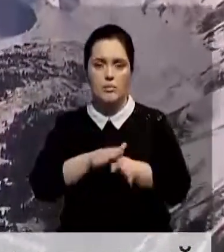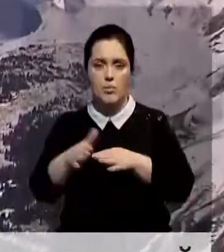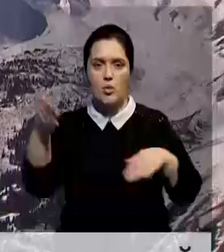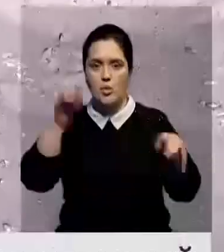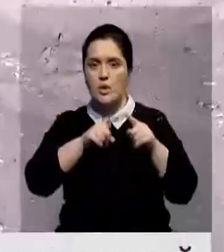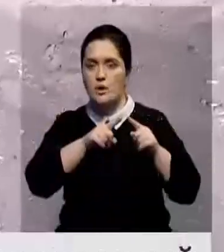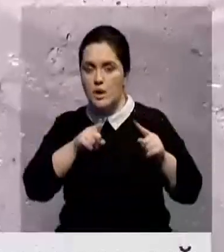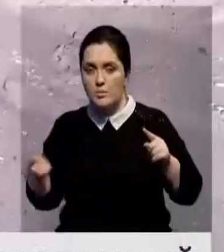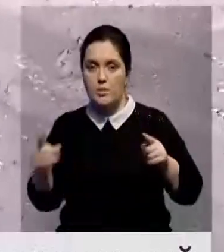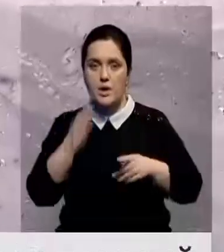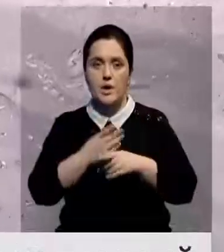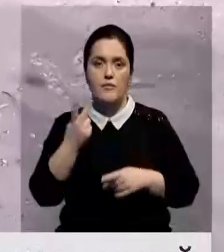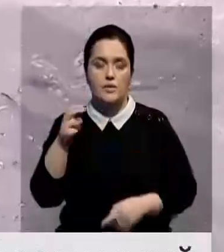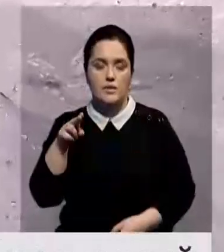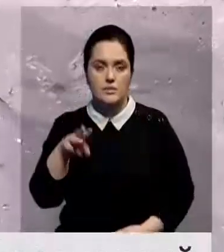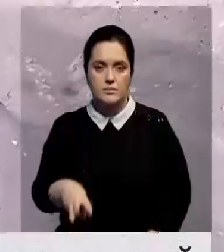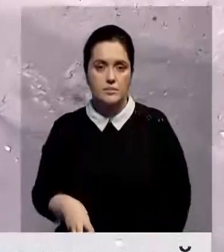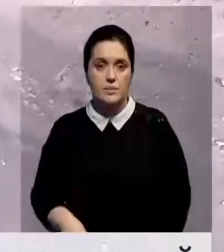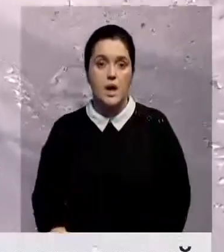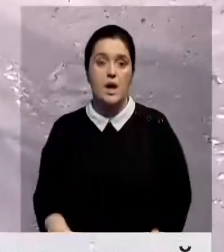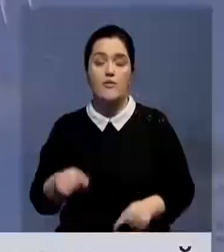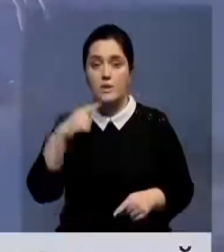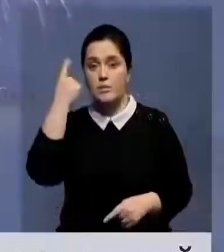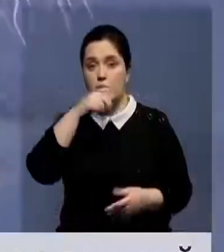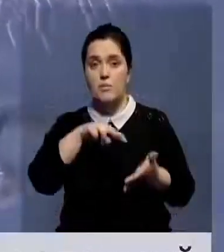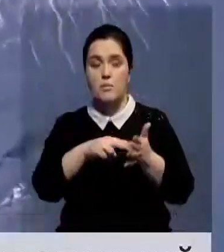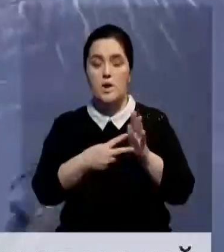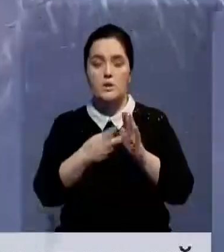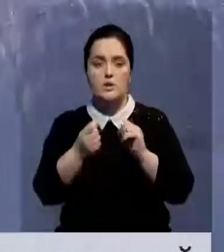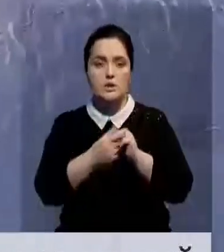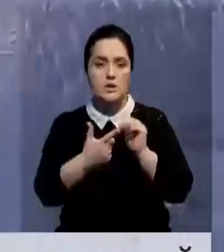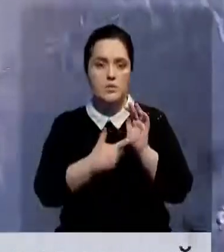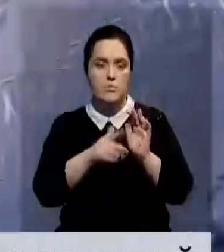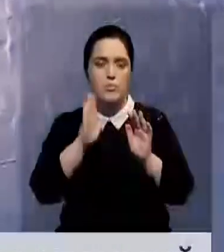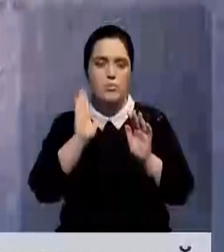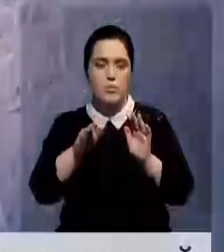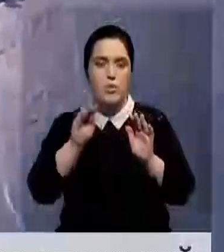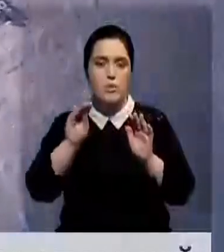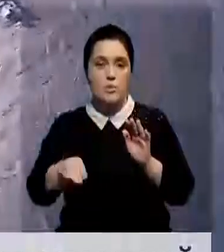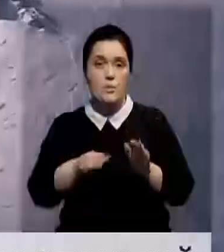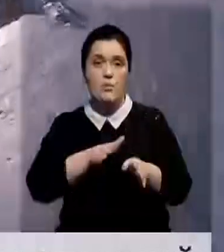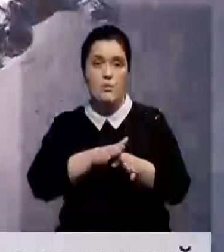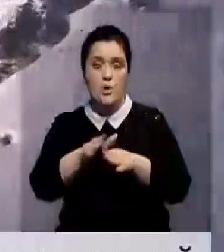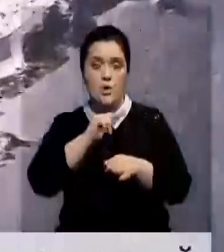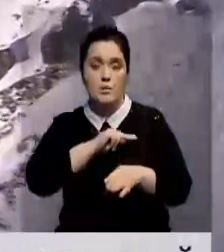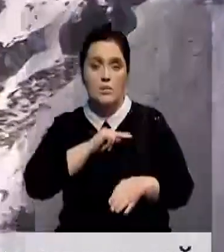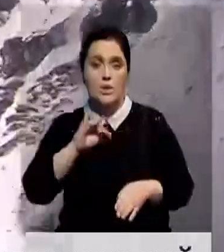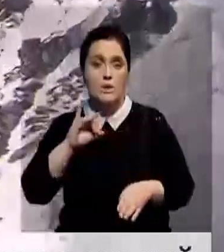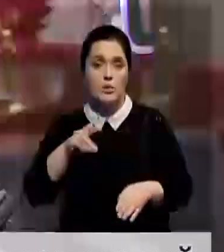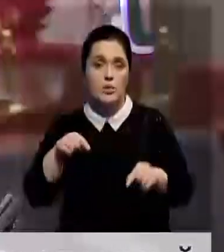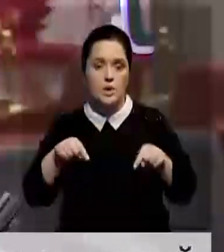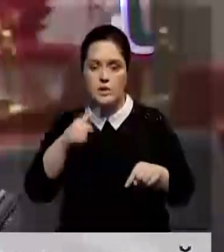на протяжении более 200 километров. В этом году планируется установка еще 17 станций. Система начнет полноценно работать в июле этого